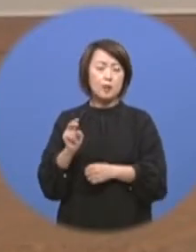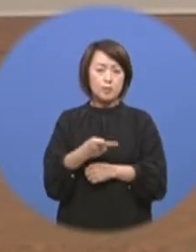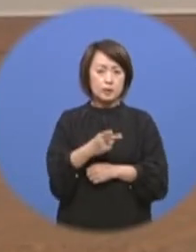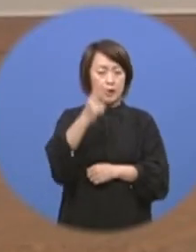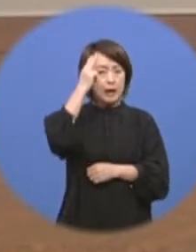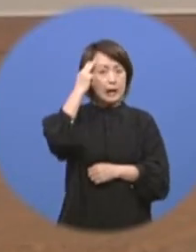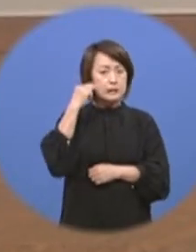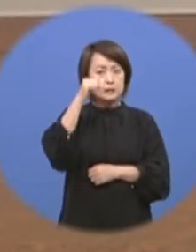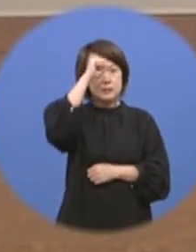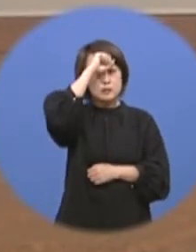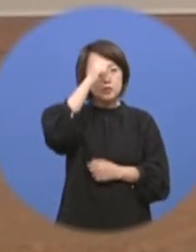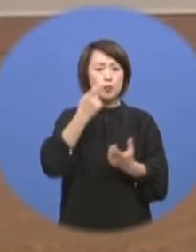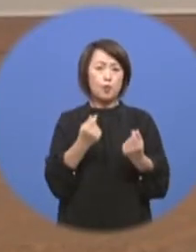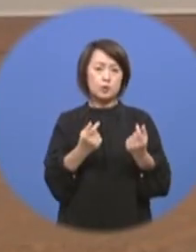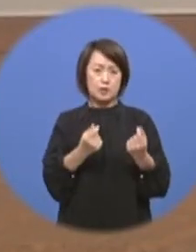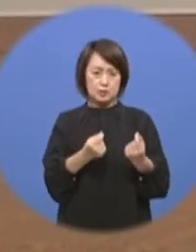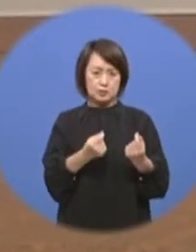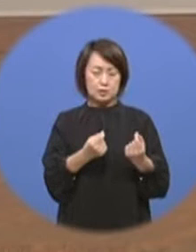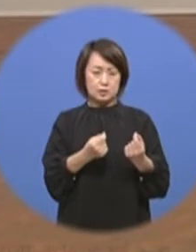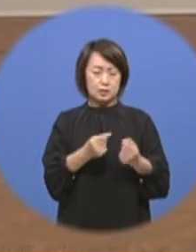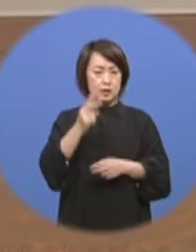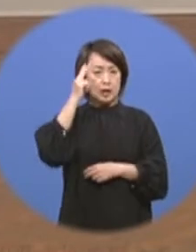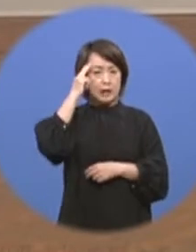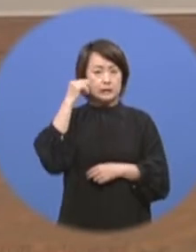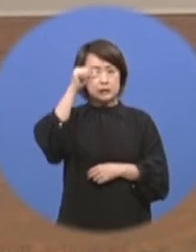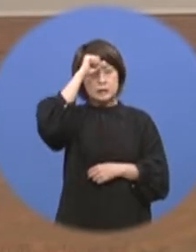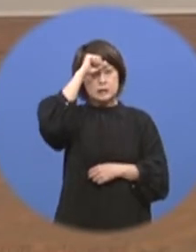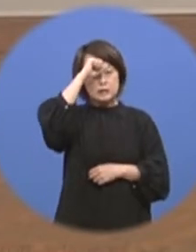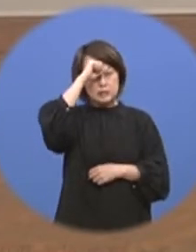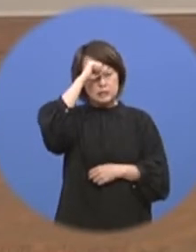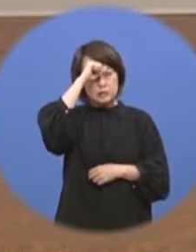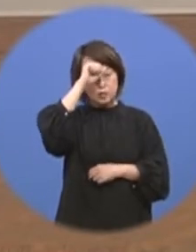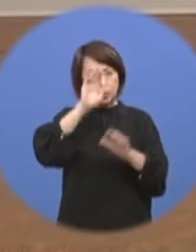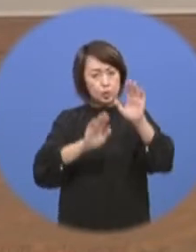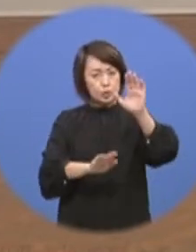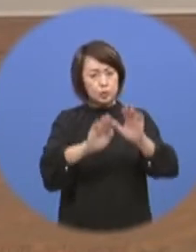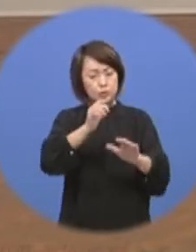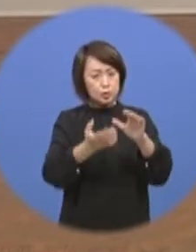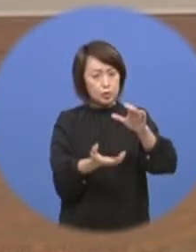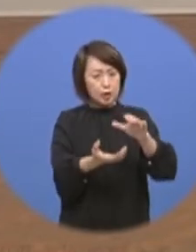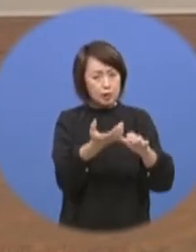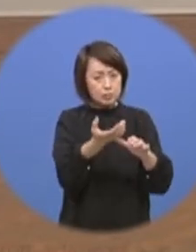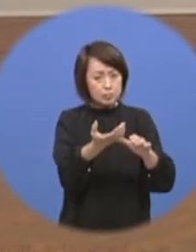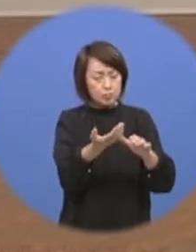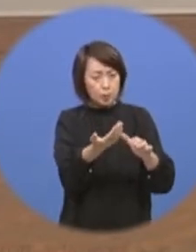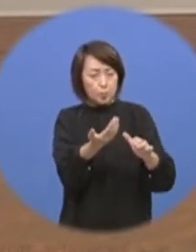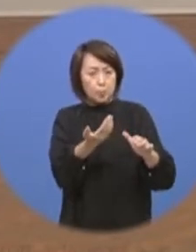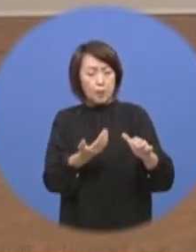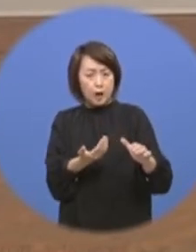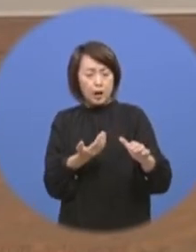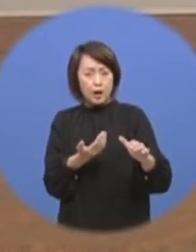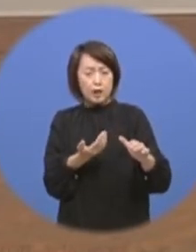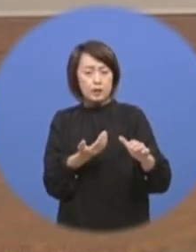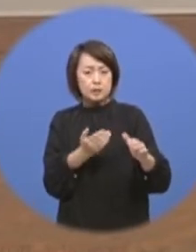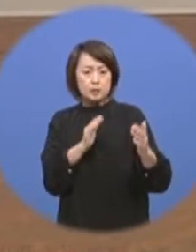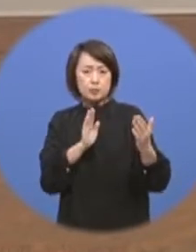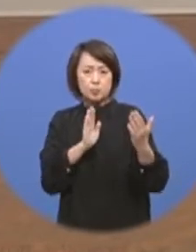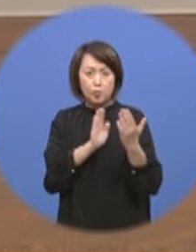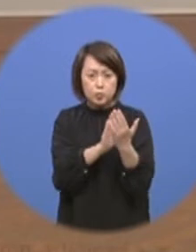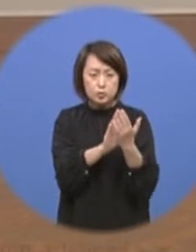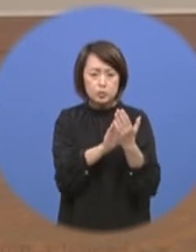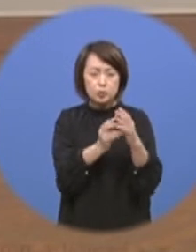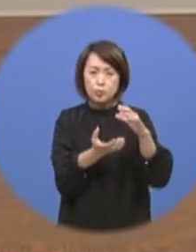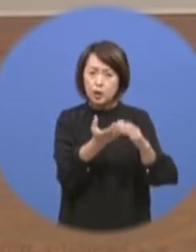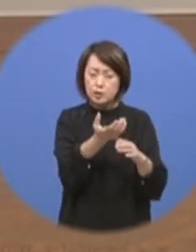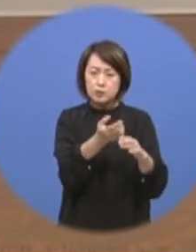についても同じようなことが言えて認知症になる寸前なりそうだというのが mci 軽度